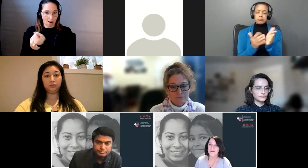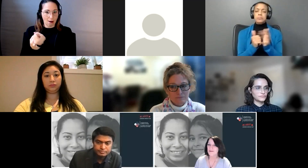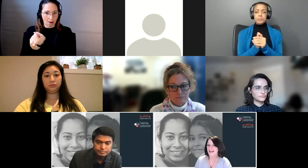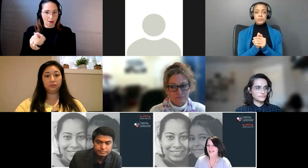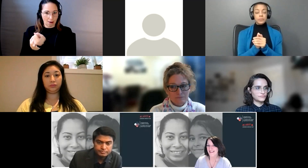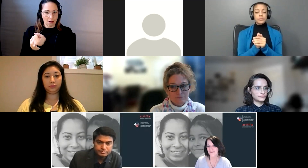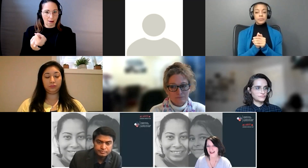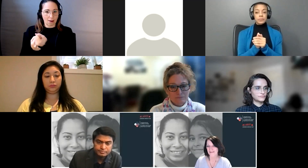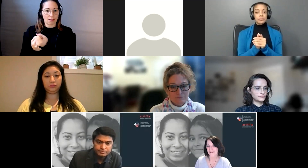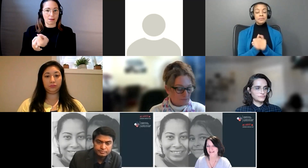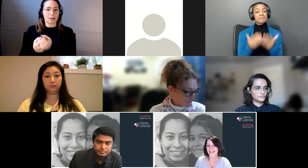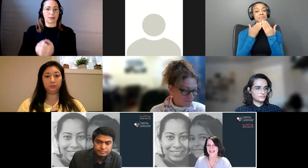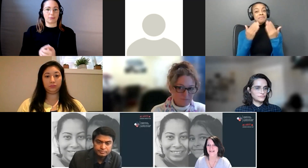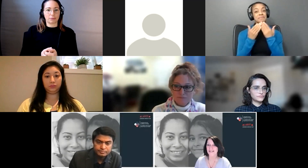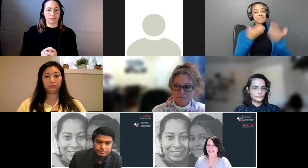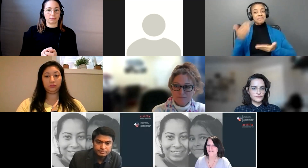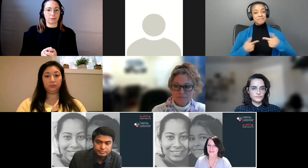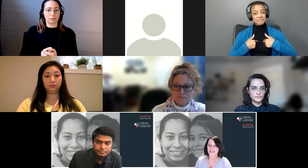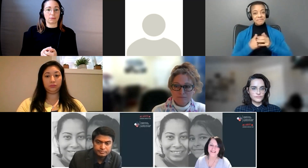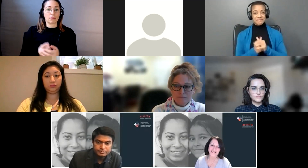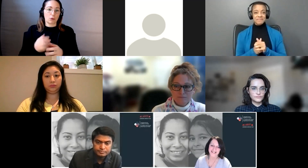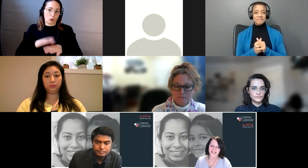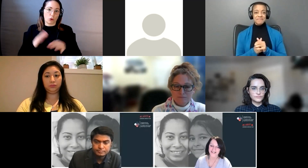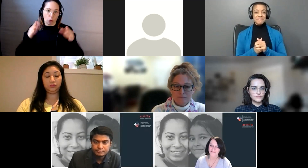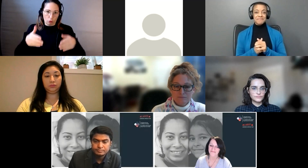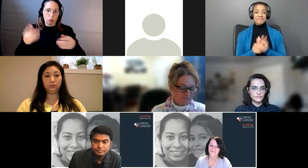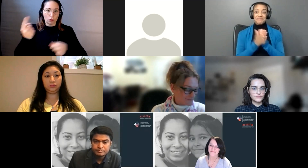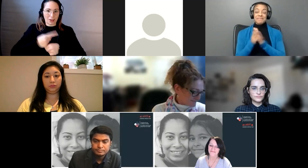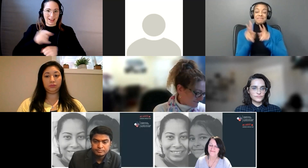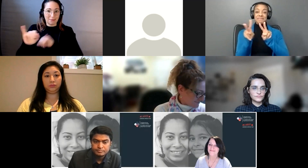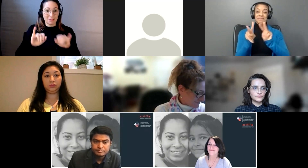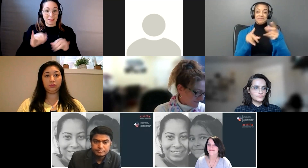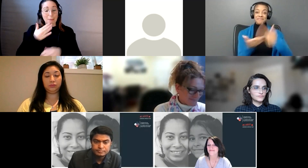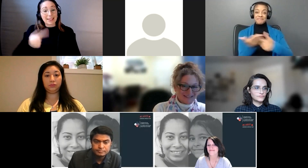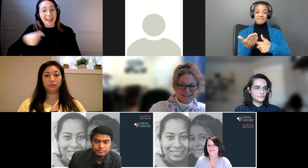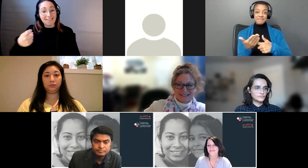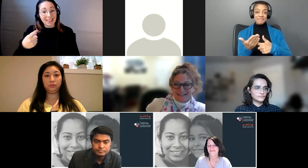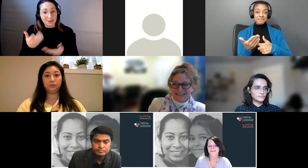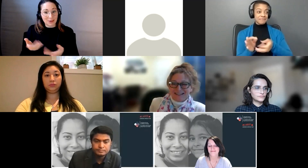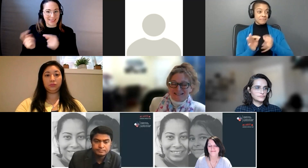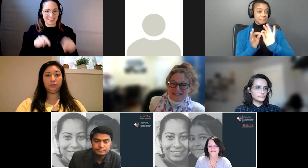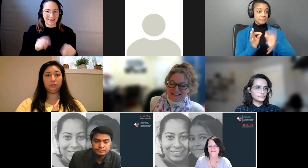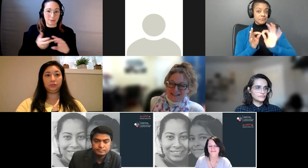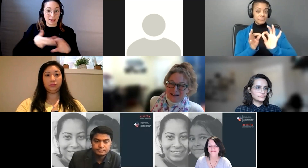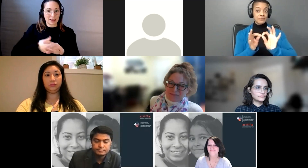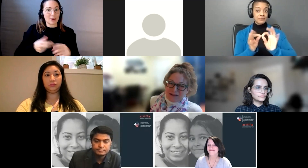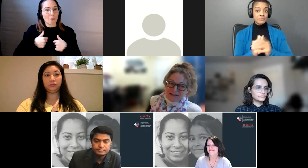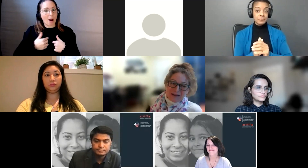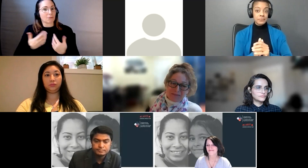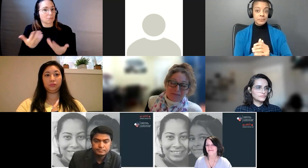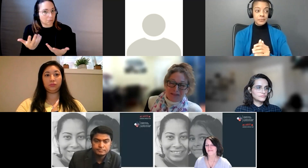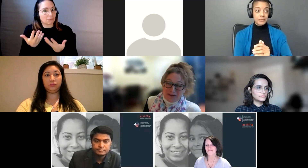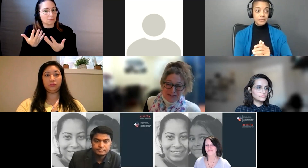dans leur journée d'immigration. Donc, merci de m'avoir invité aujourd'hui et je m'attends à avoir une bonne